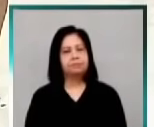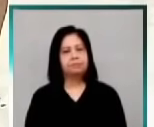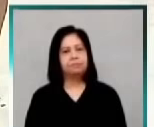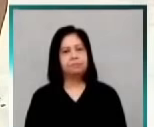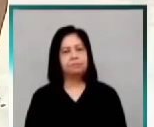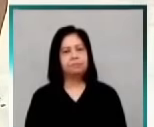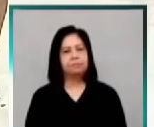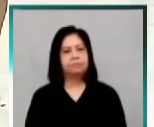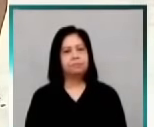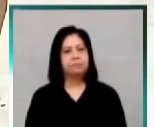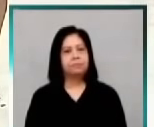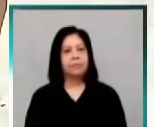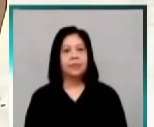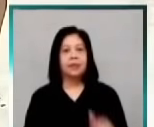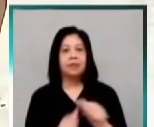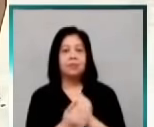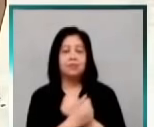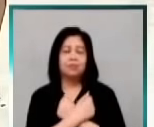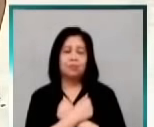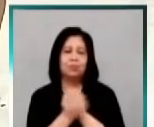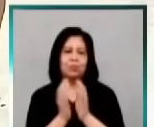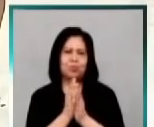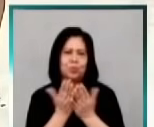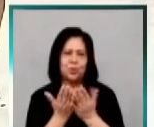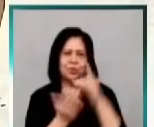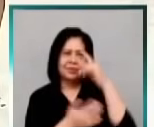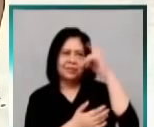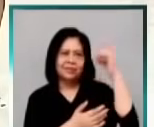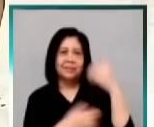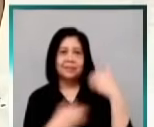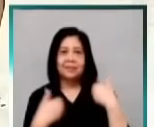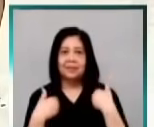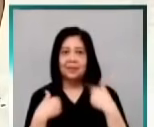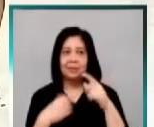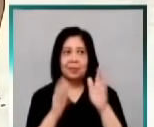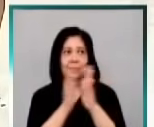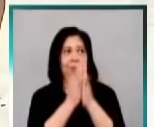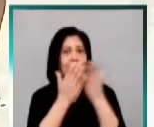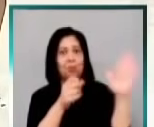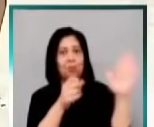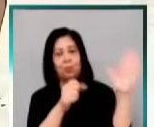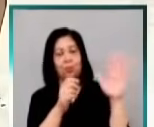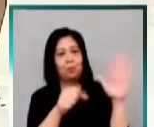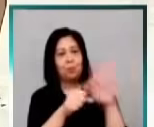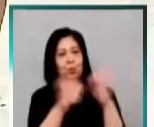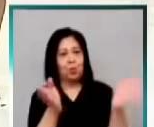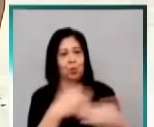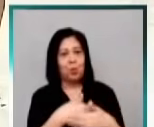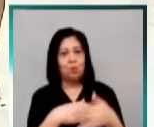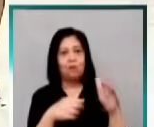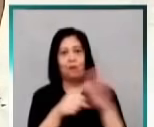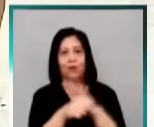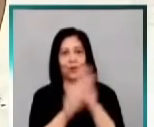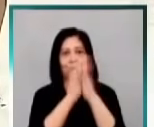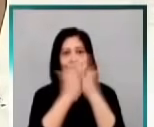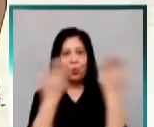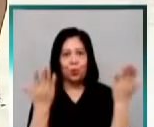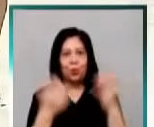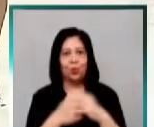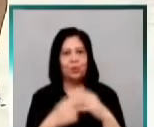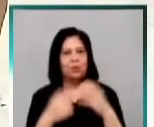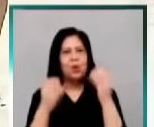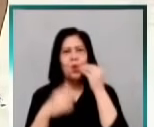Every book lover's dream na siguro ang magkaroon ng isang kwarto na punong-puno ng libro. Oo naman. Malahong library, kumbaga.